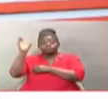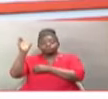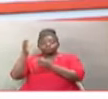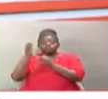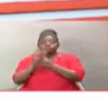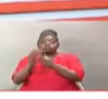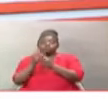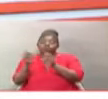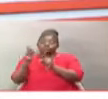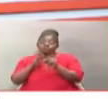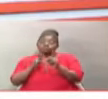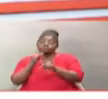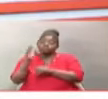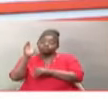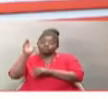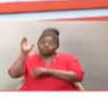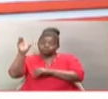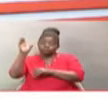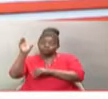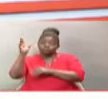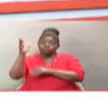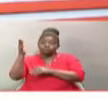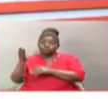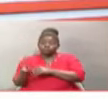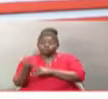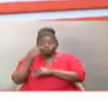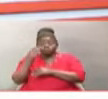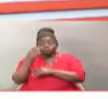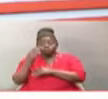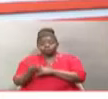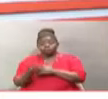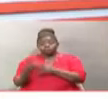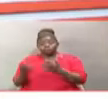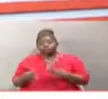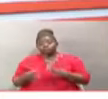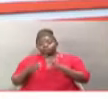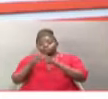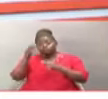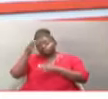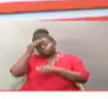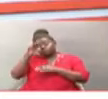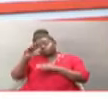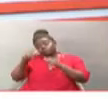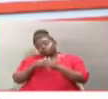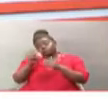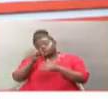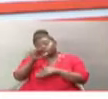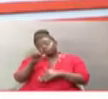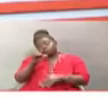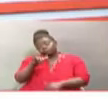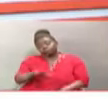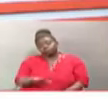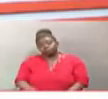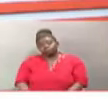mu balayiziddwa okulayira okulaba nga bajja kugatta obusiraamu bonna mu kitundu kino.